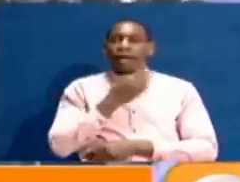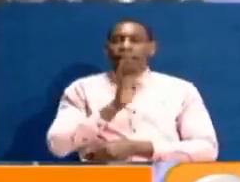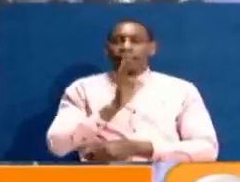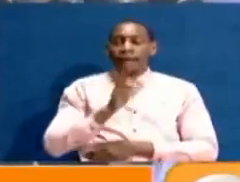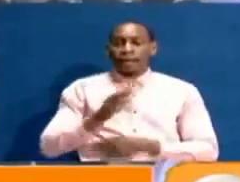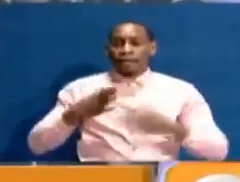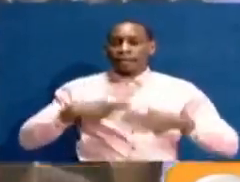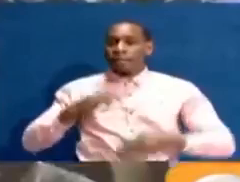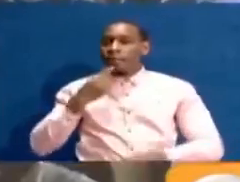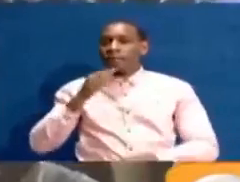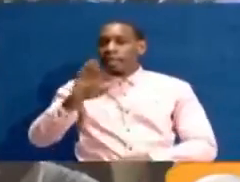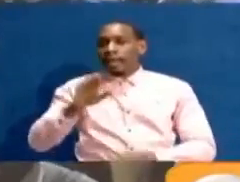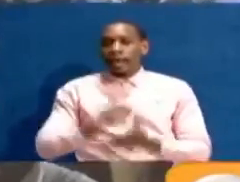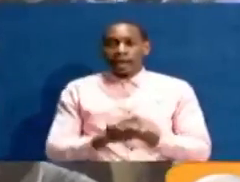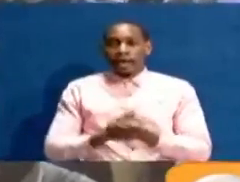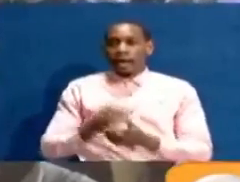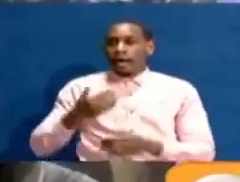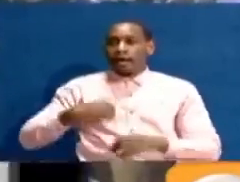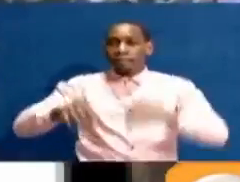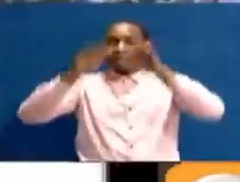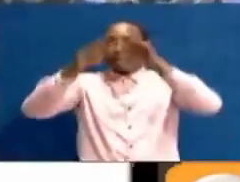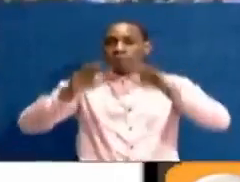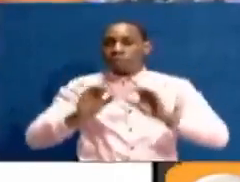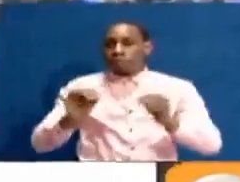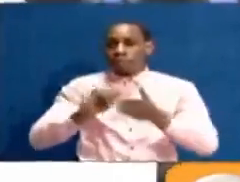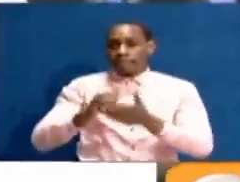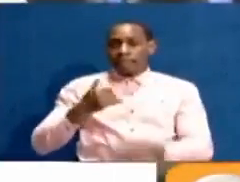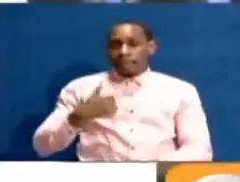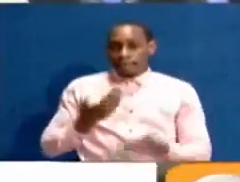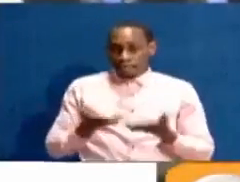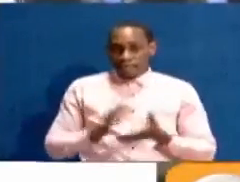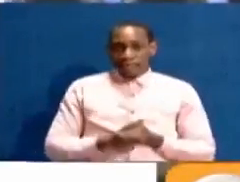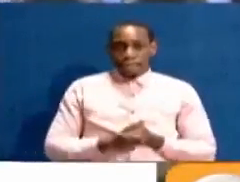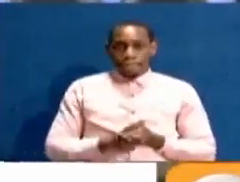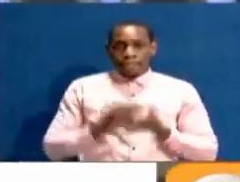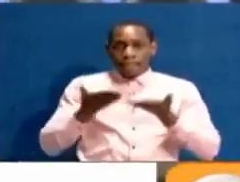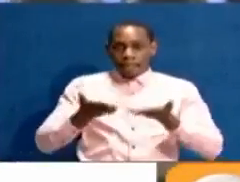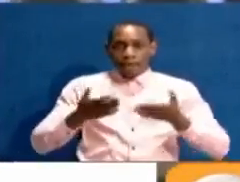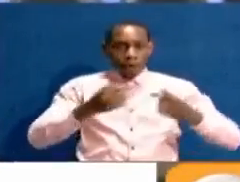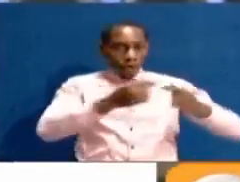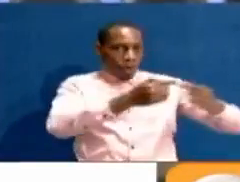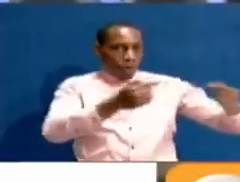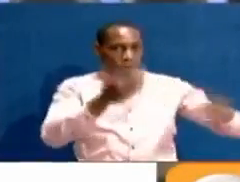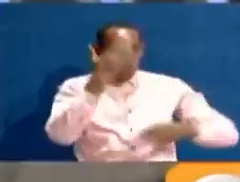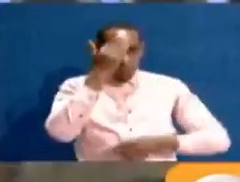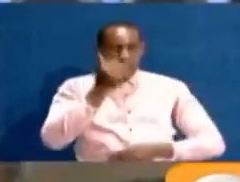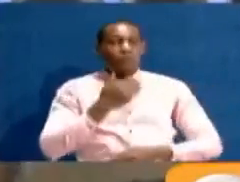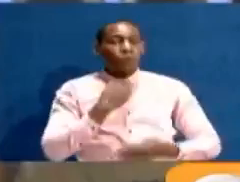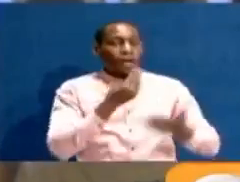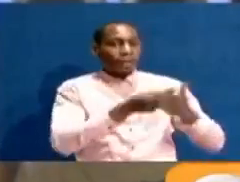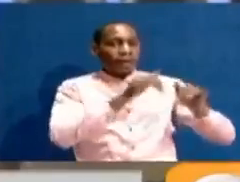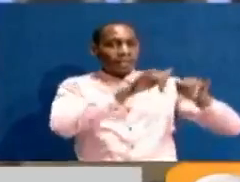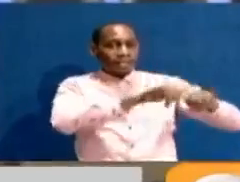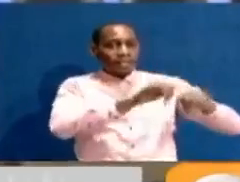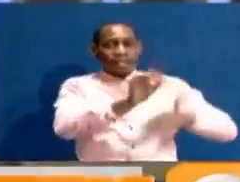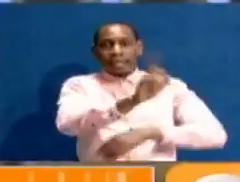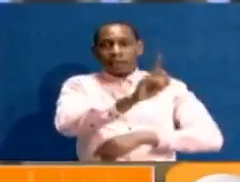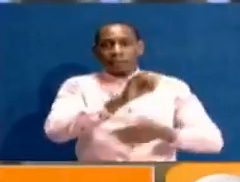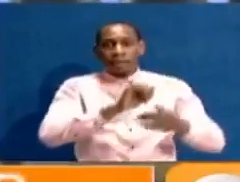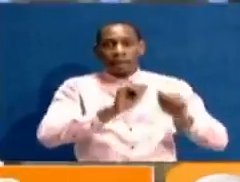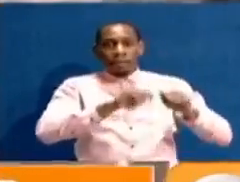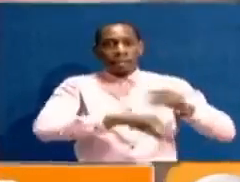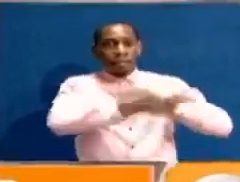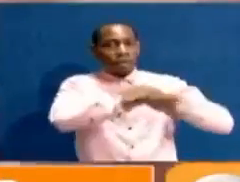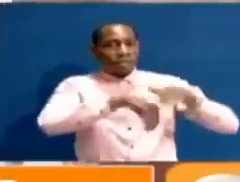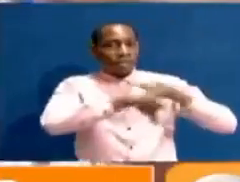nyinyi waturukana amuge pata devolution ambao munayo. Sasa wanapinga kwa sababu wanataka pesa ibaki huko Nairobi ili